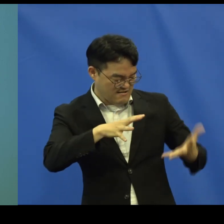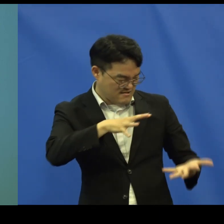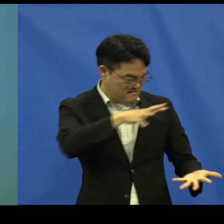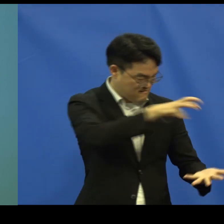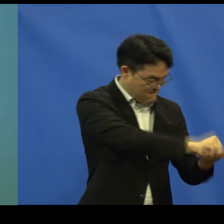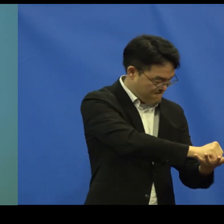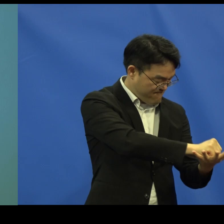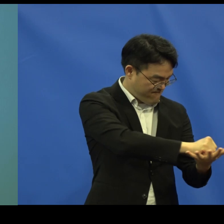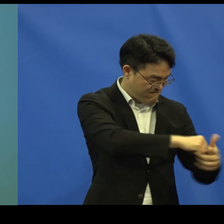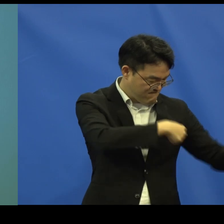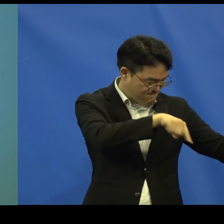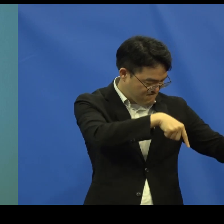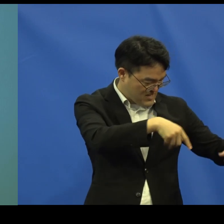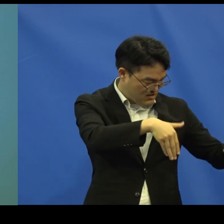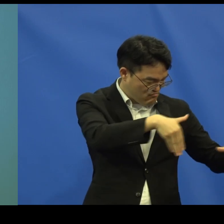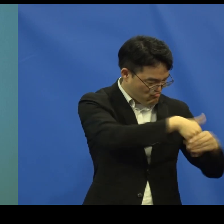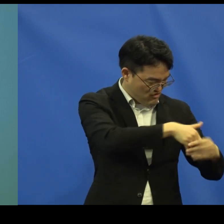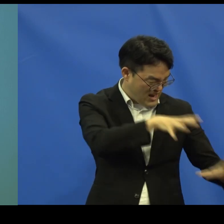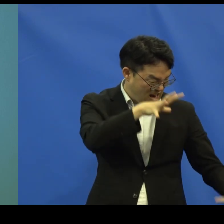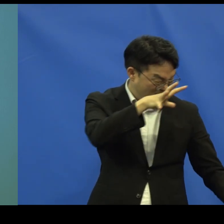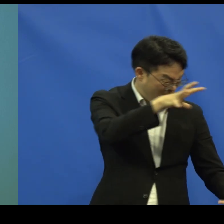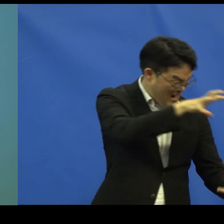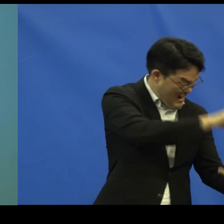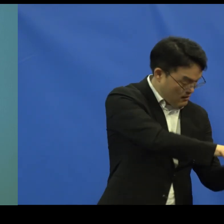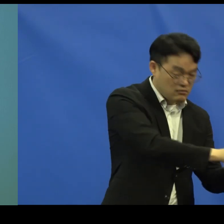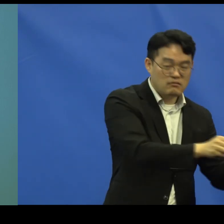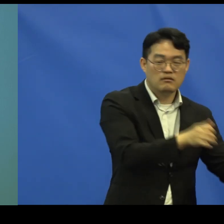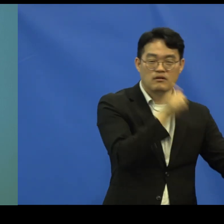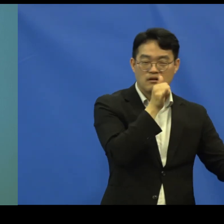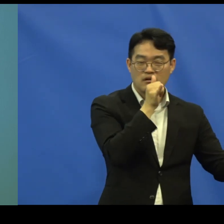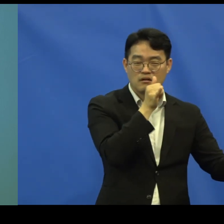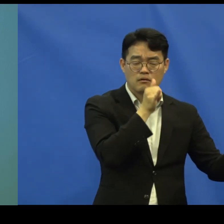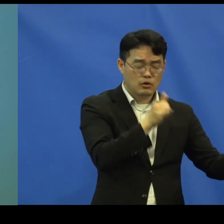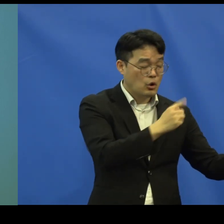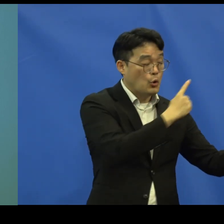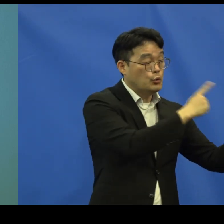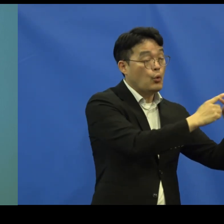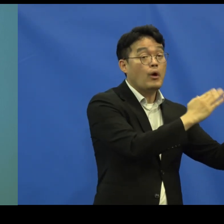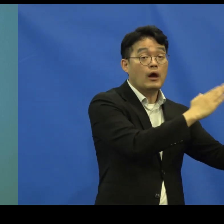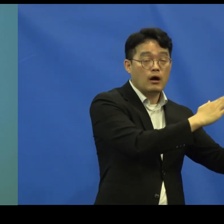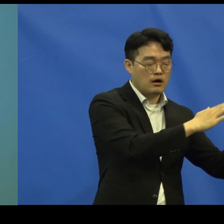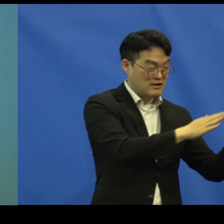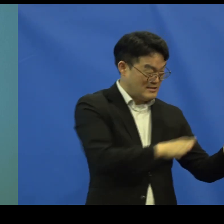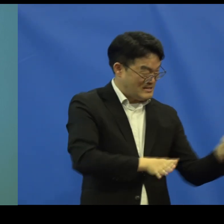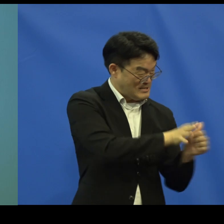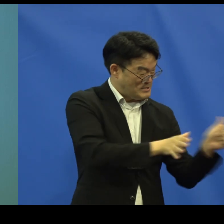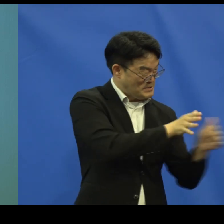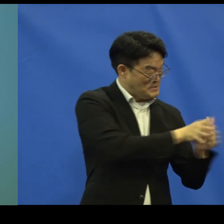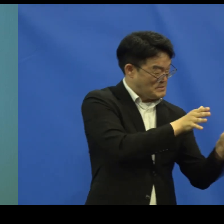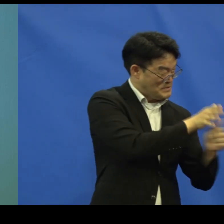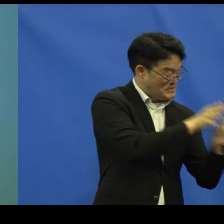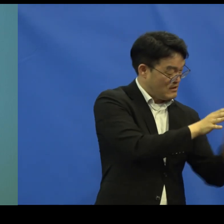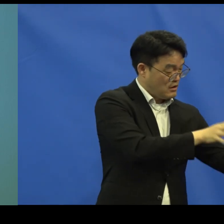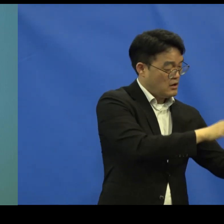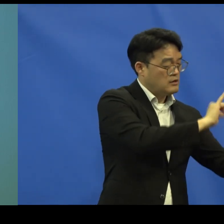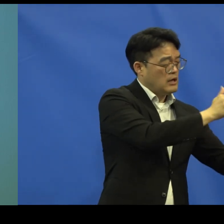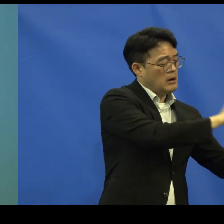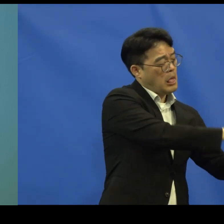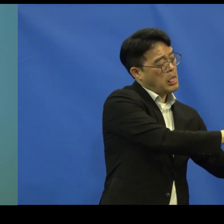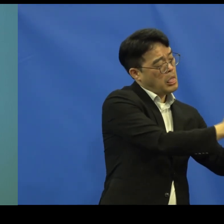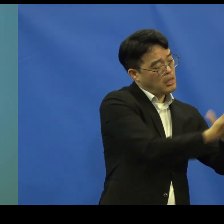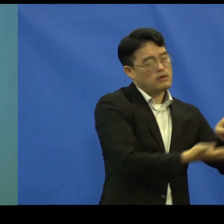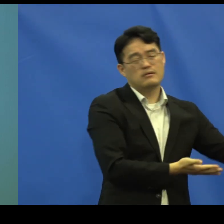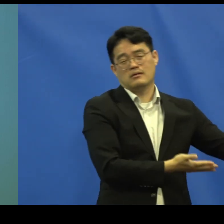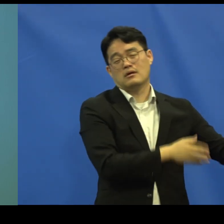바벨론의 문화가 교회 안으로 밀고 들어온 겁니다. 그게 세속화입니다. 그래서 하나님을 예배해야 될 자들이 이 세상을